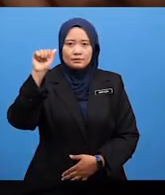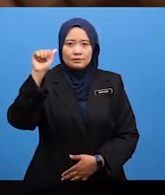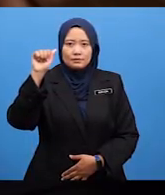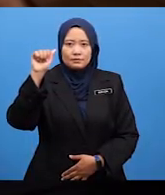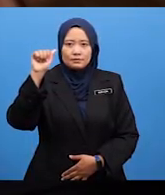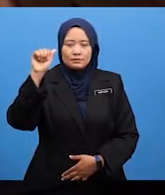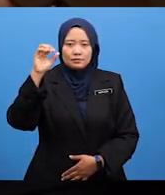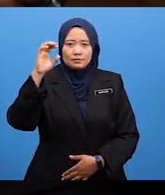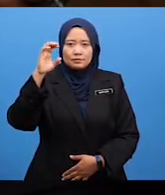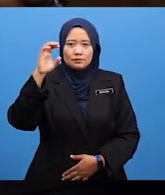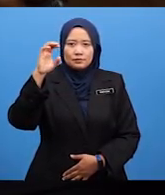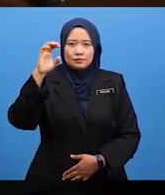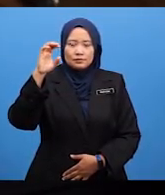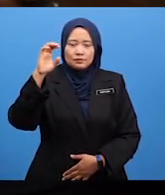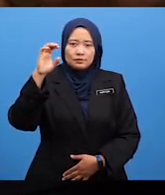dan note C,